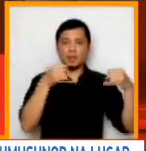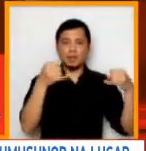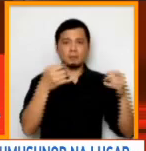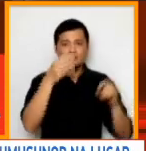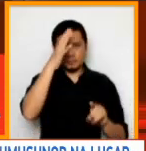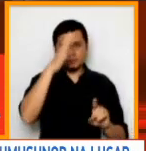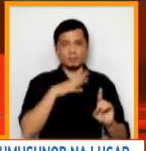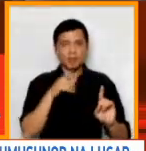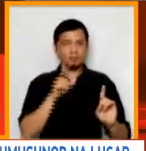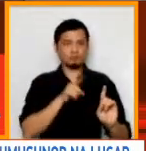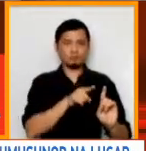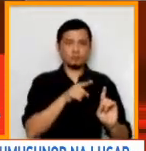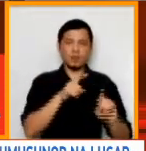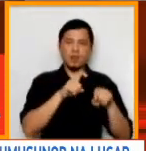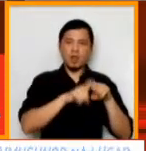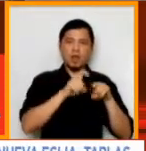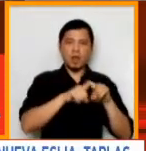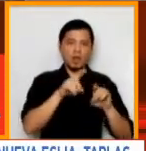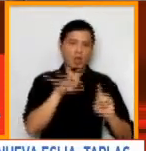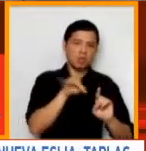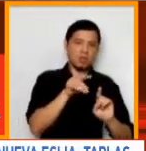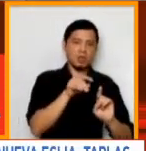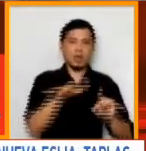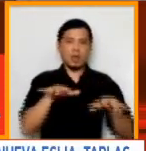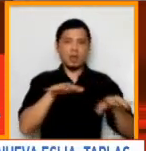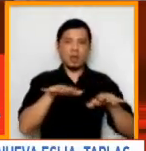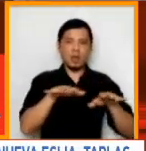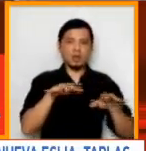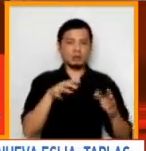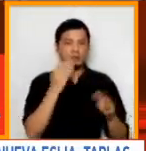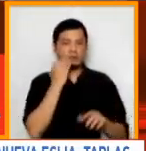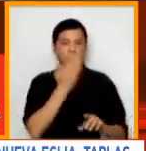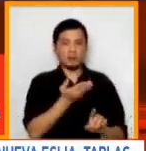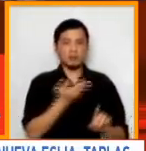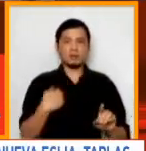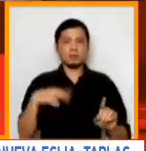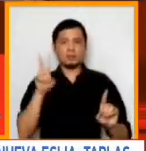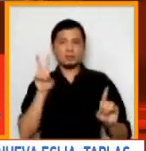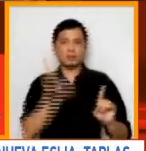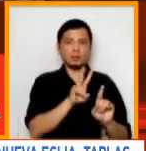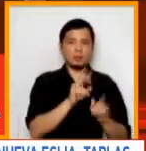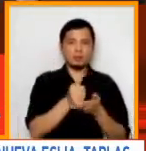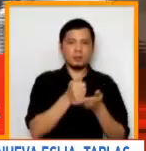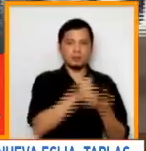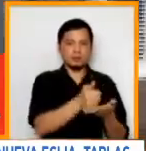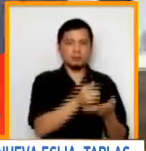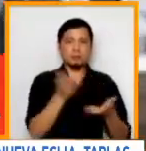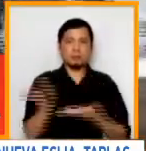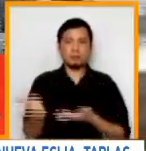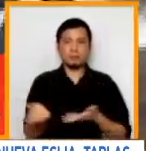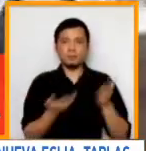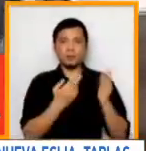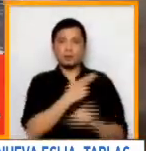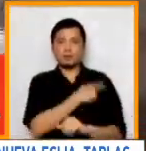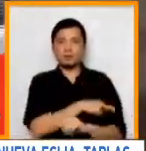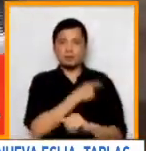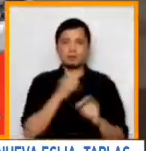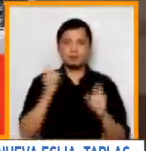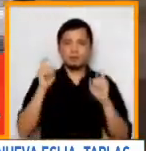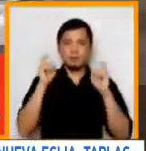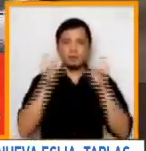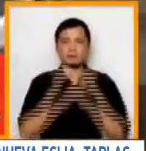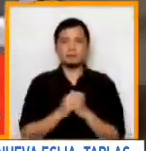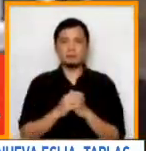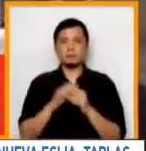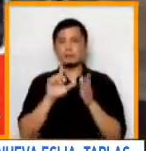biktima matapos makuryente. Dalawa niyang kasamahan ang sumaklolo sa kanya. Agad siyang dinala sa paggamutan. Kinabukasan, balik trabaho na ang